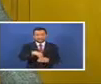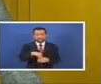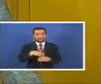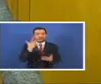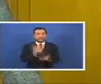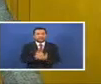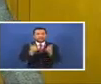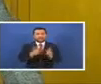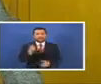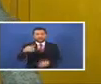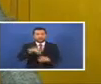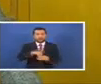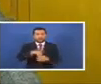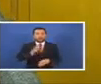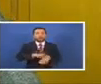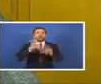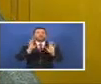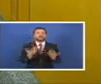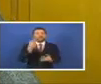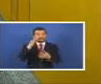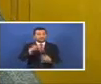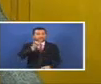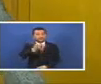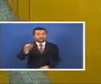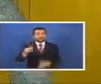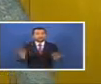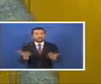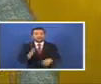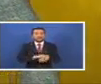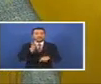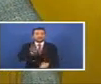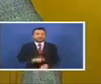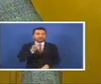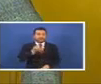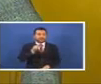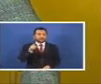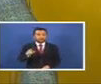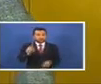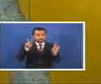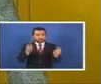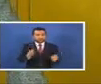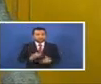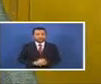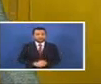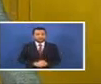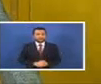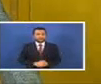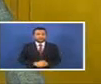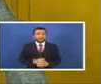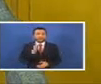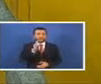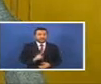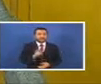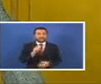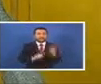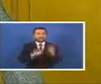kayıtlı olduğu yerde oy kullanamayacak insanlarımızın nasıl davranması gerektiği hususunda il ve